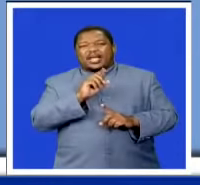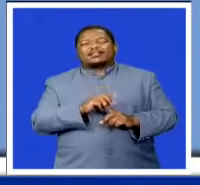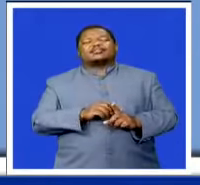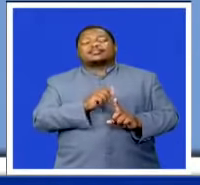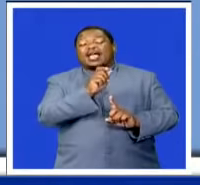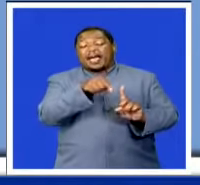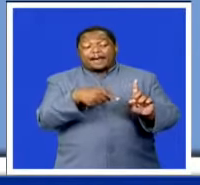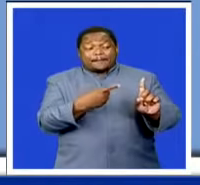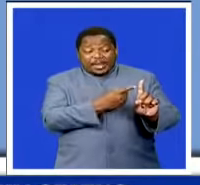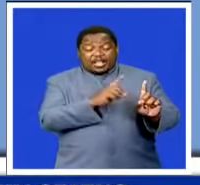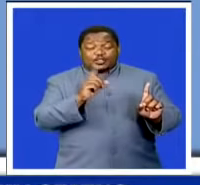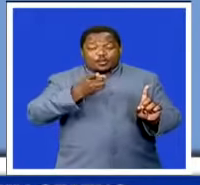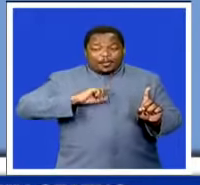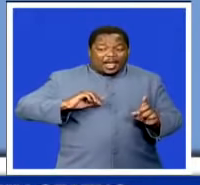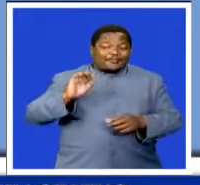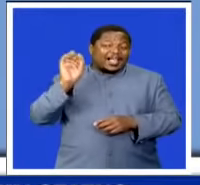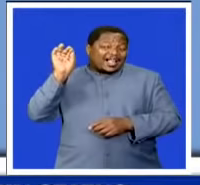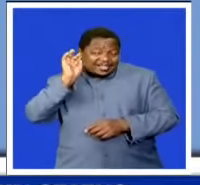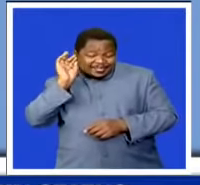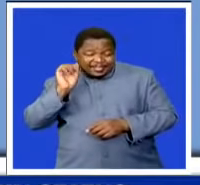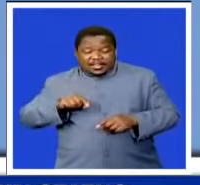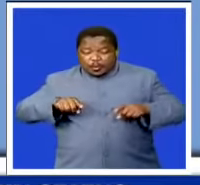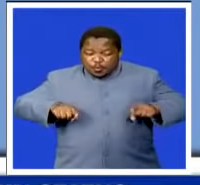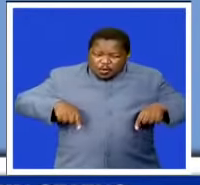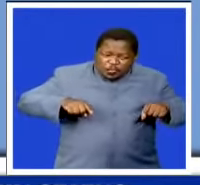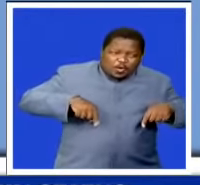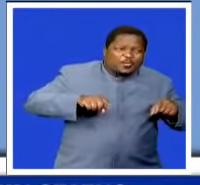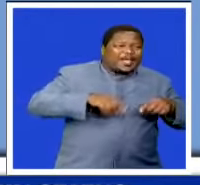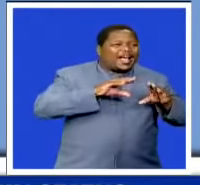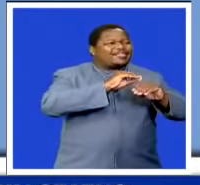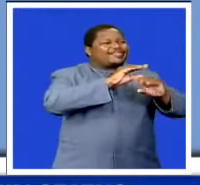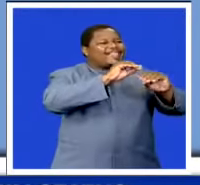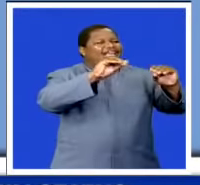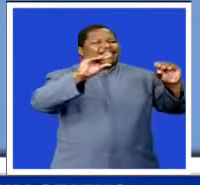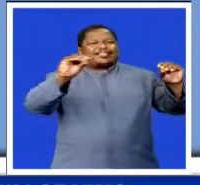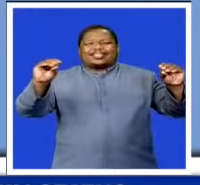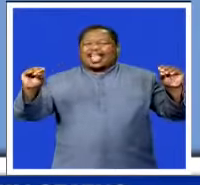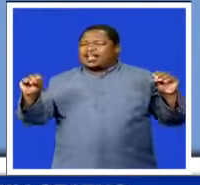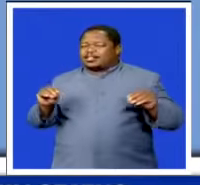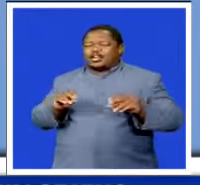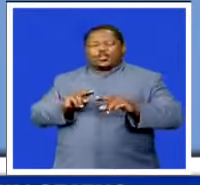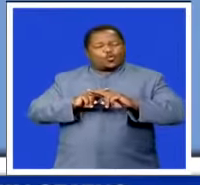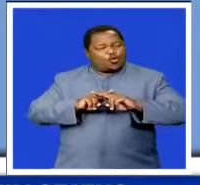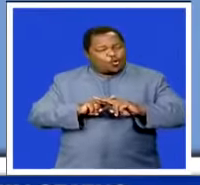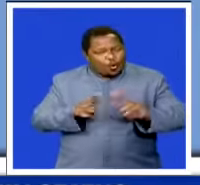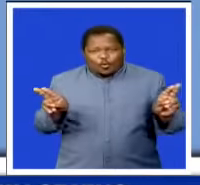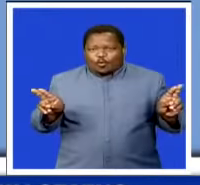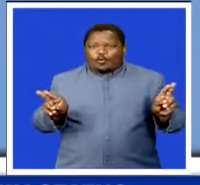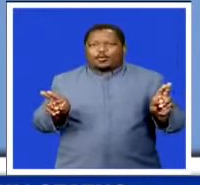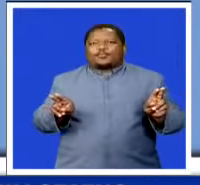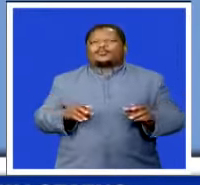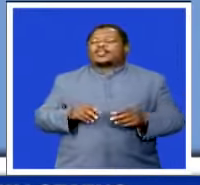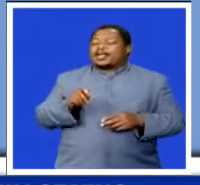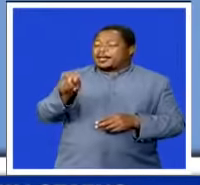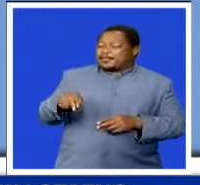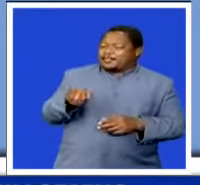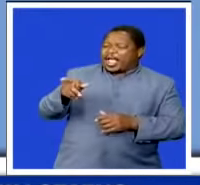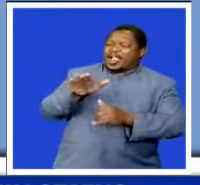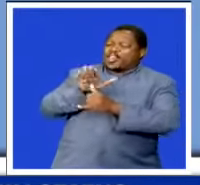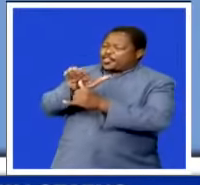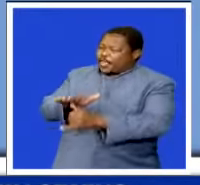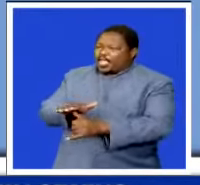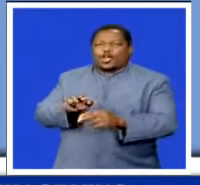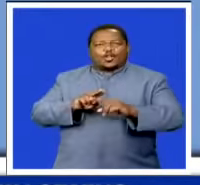information masakuphile bese wena uyisebentisa dlebu. Ngekuthi uyibeke baleni uphindze futhi kumende atisole